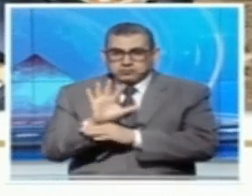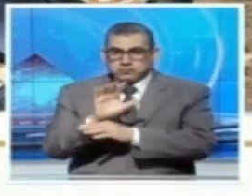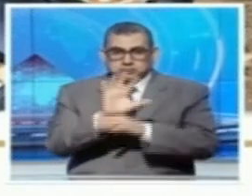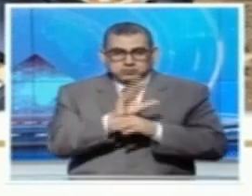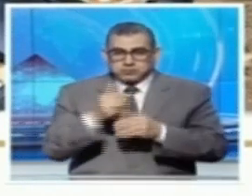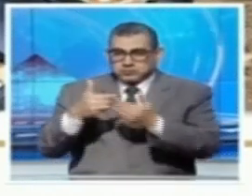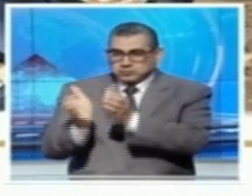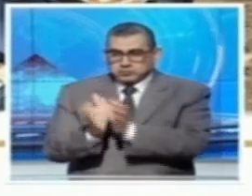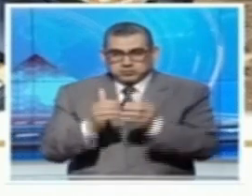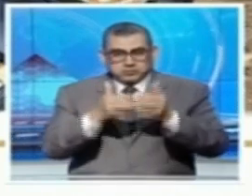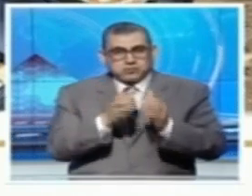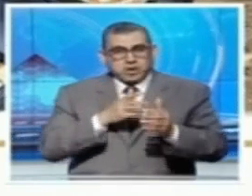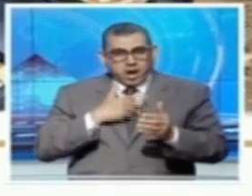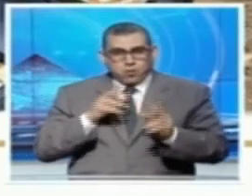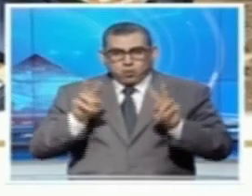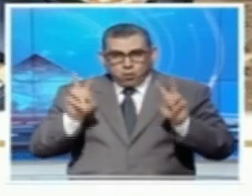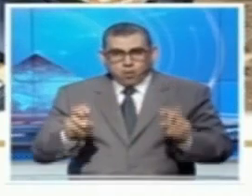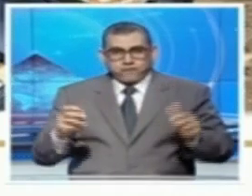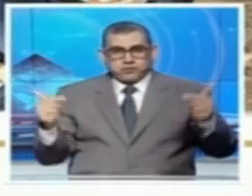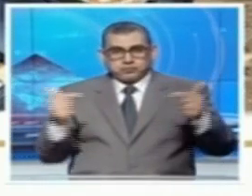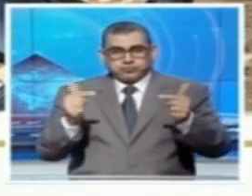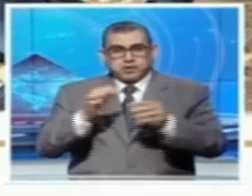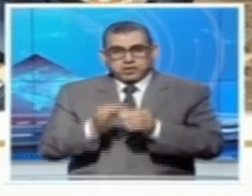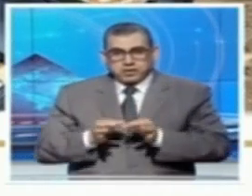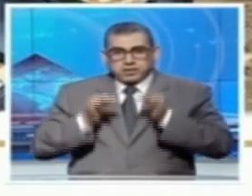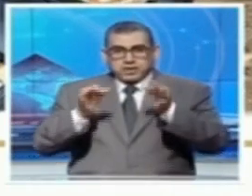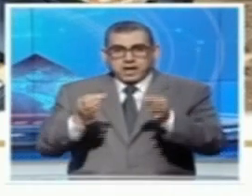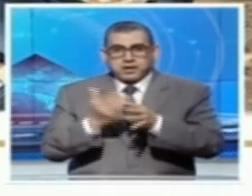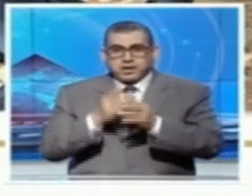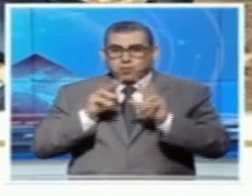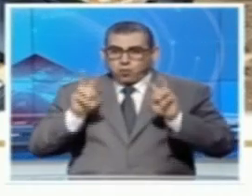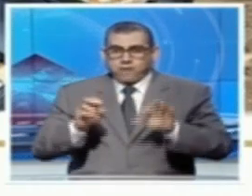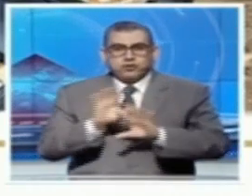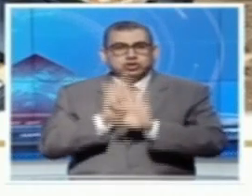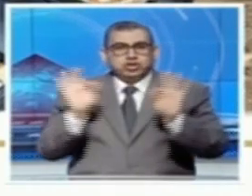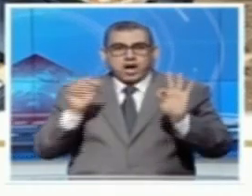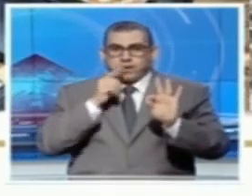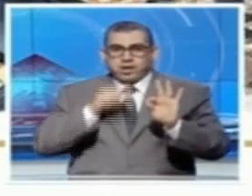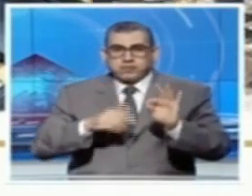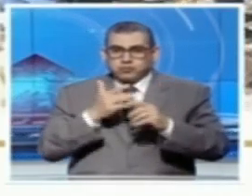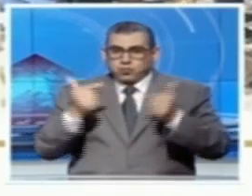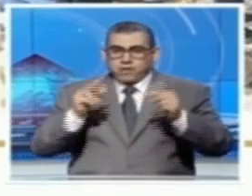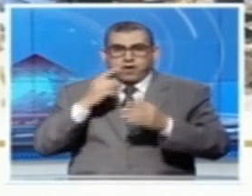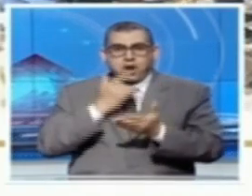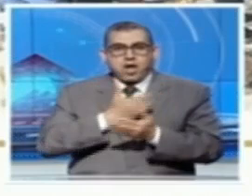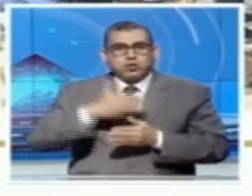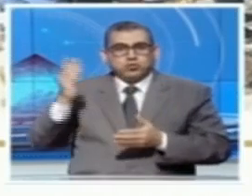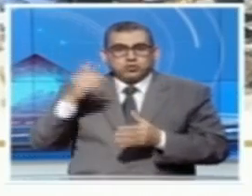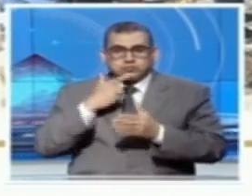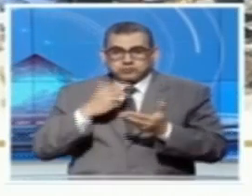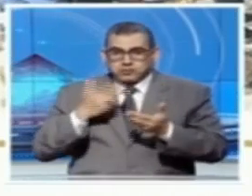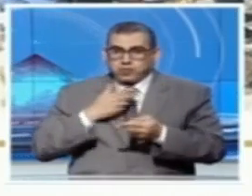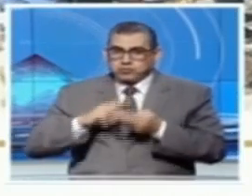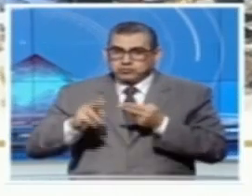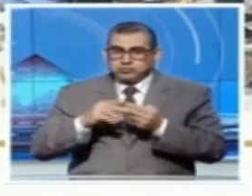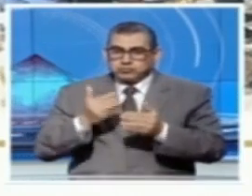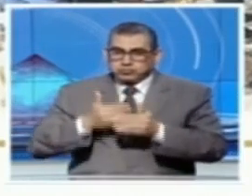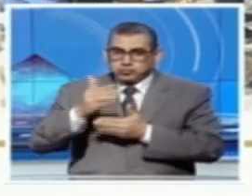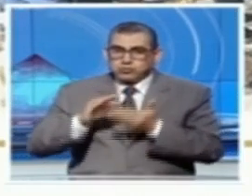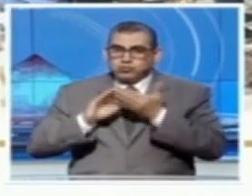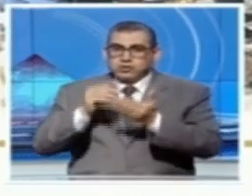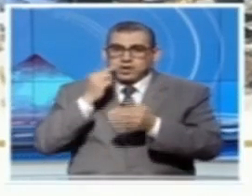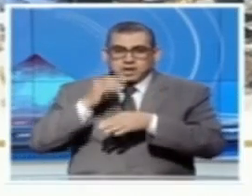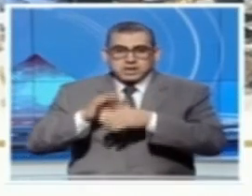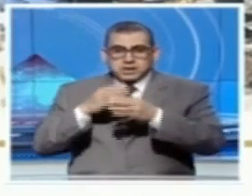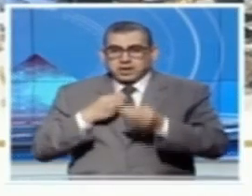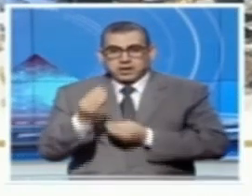السودانية على تثبيت الهدنة والانتقال إلى وقف شامل ودائم لإطلاق النار، بما يسمح بإيصال المساعدات